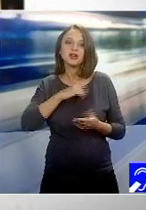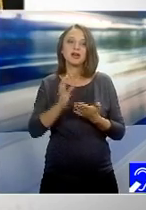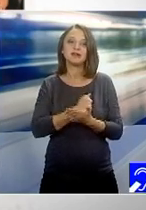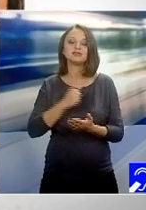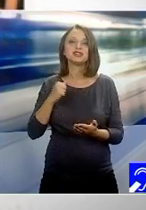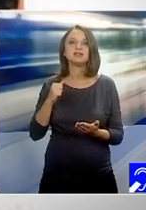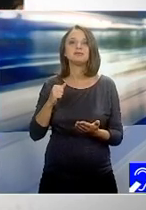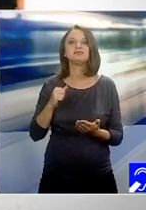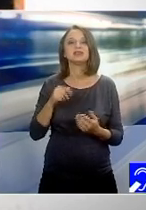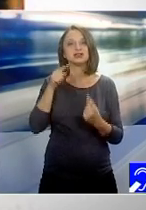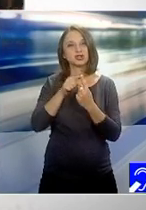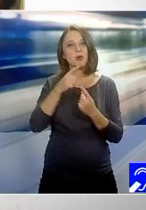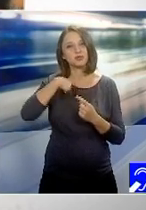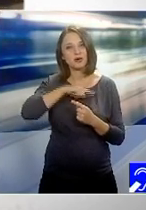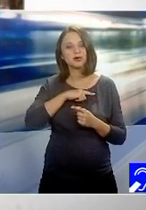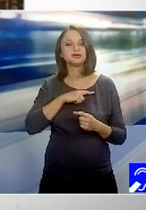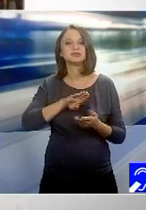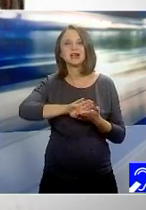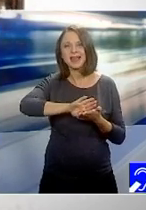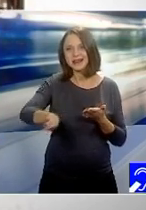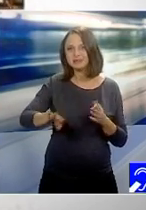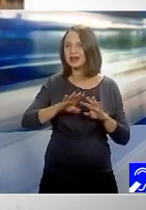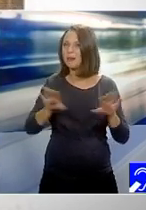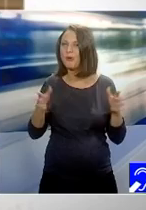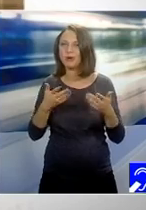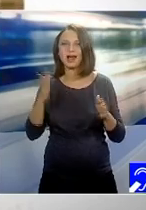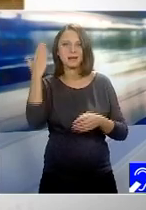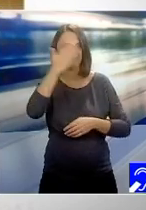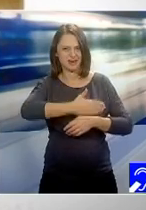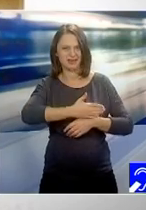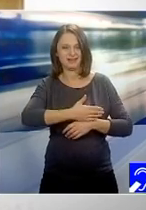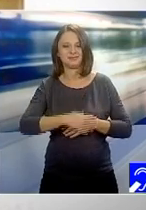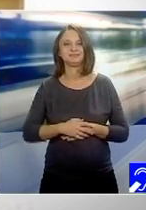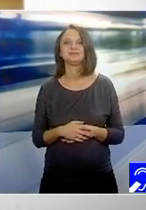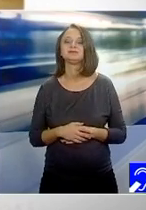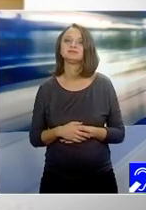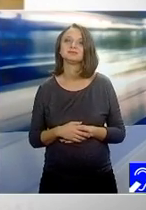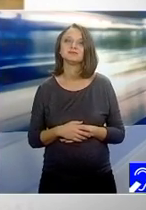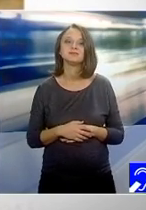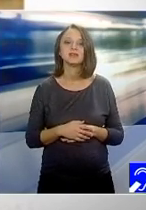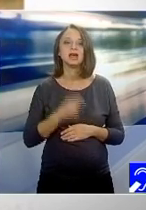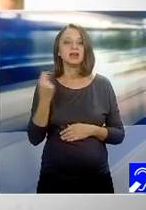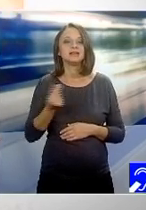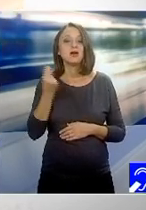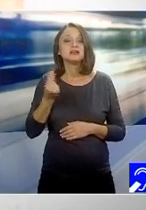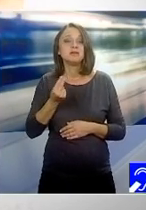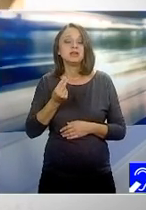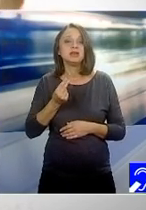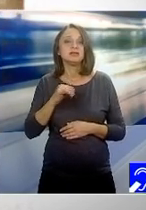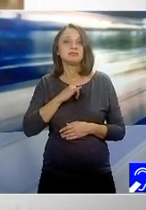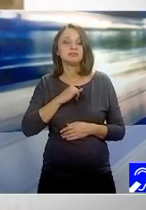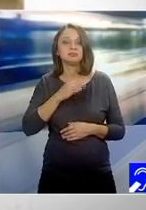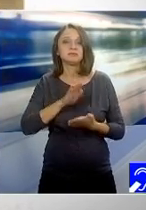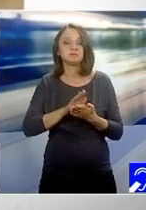scopul, acela de a elimina orice barieră. Este minunat faptul că din ce în ce mai multă lume se